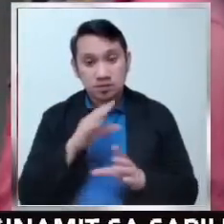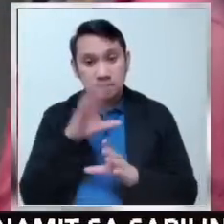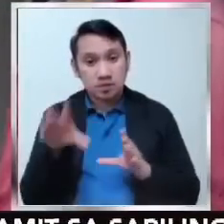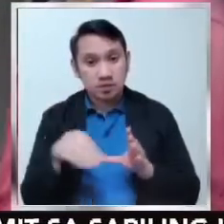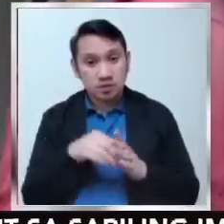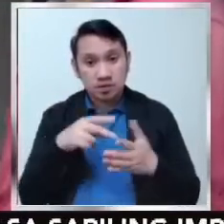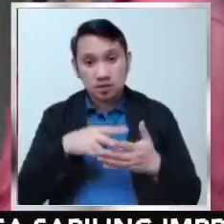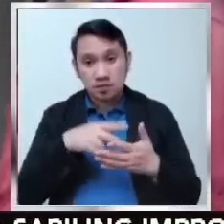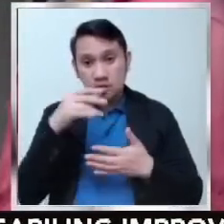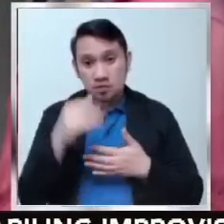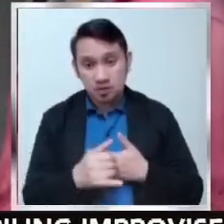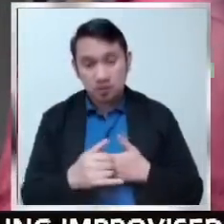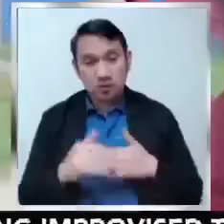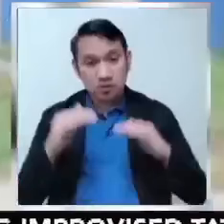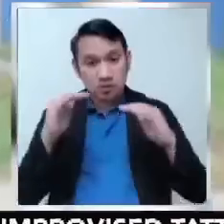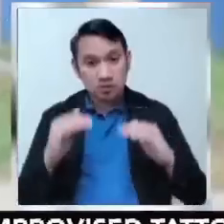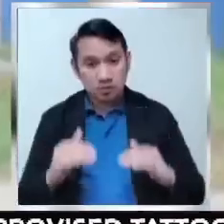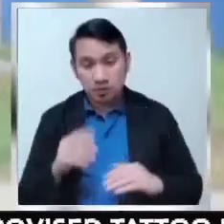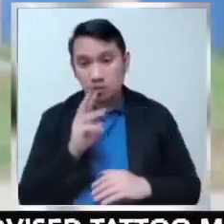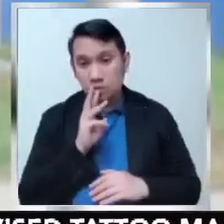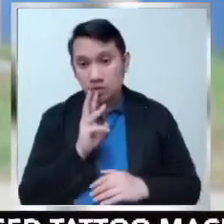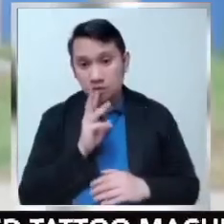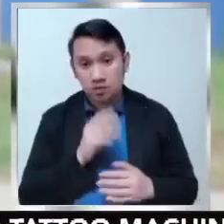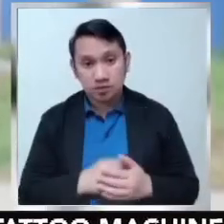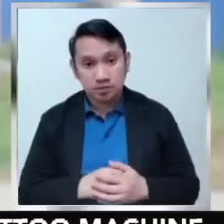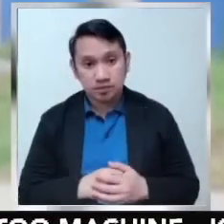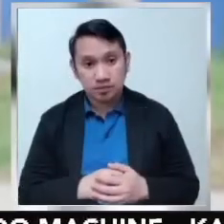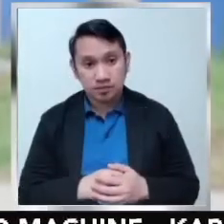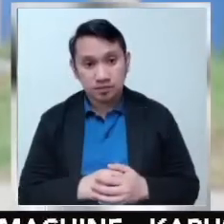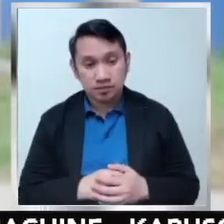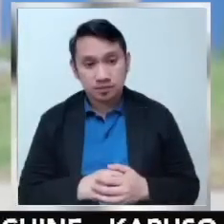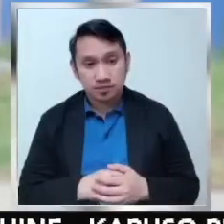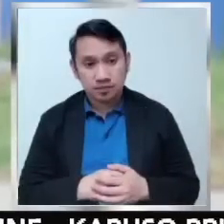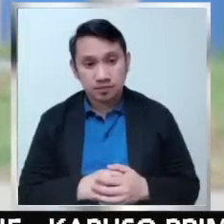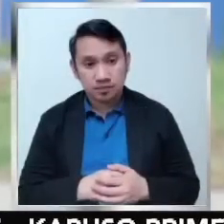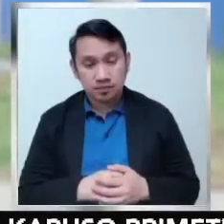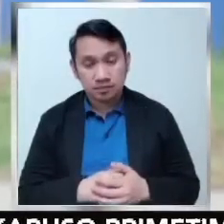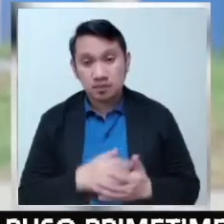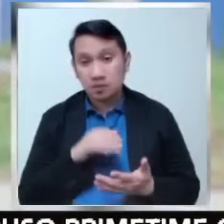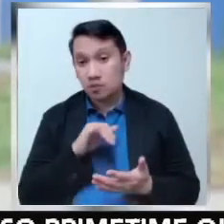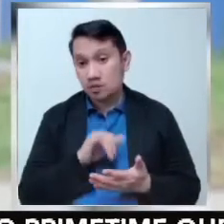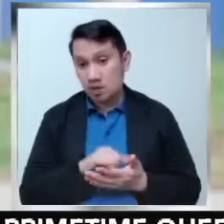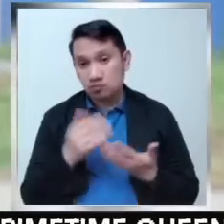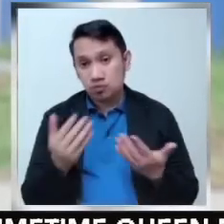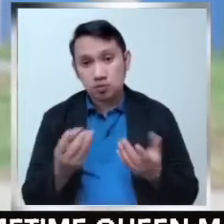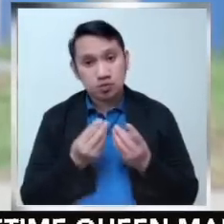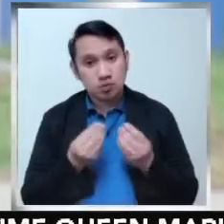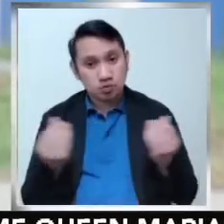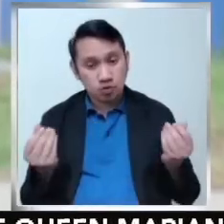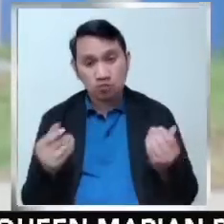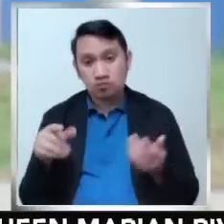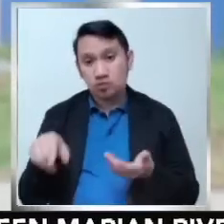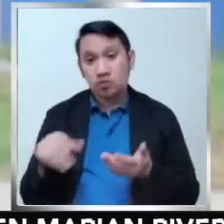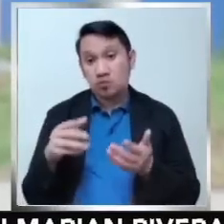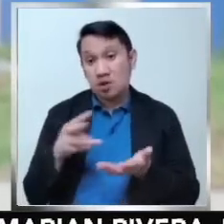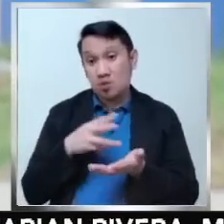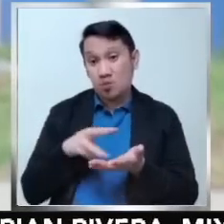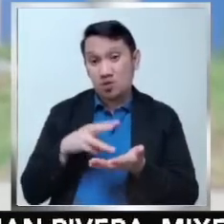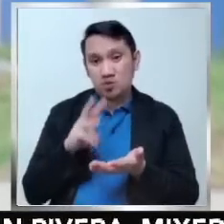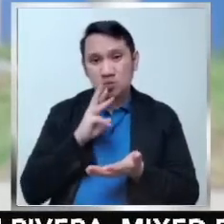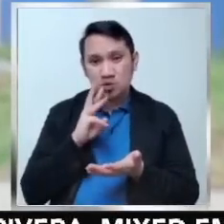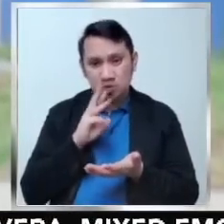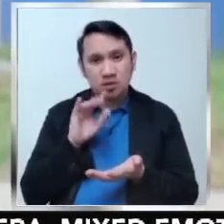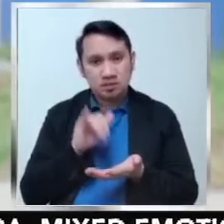para mapababa ang non-revenue water. Talagang ma-address natin yung wastage ng raw water. Kasi